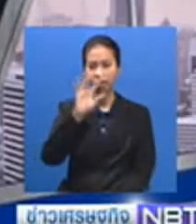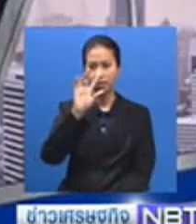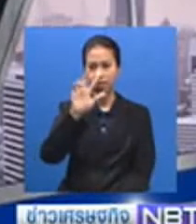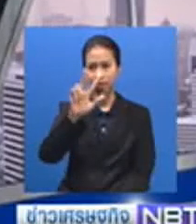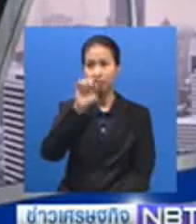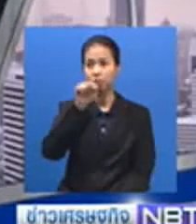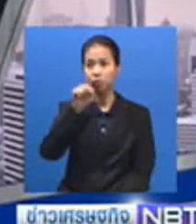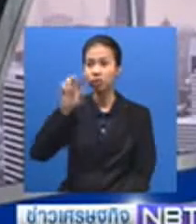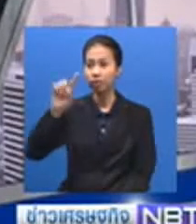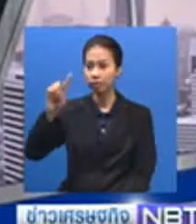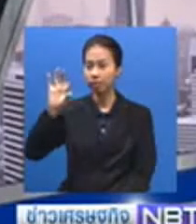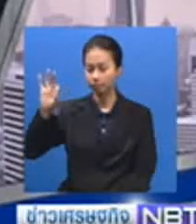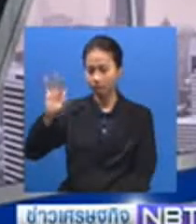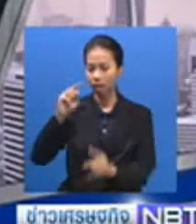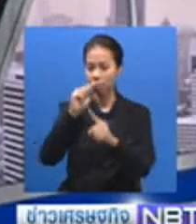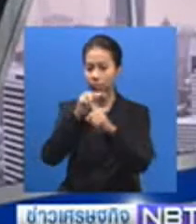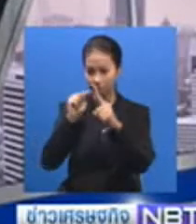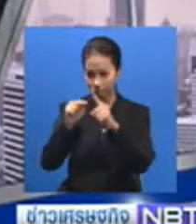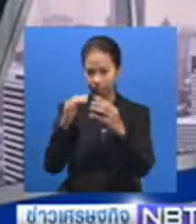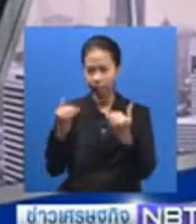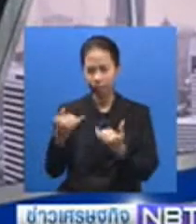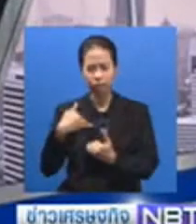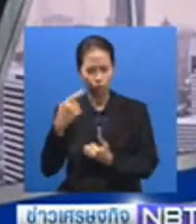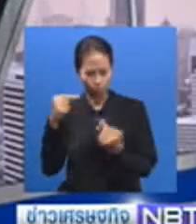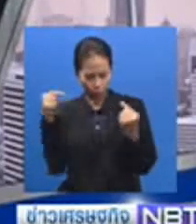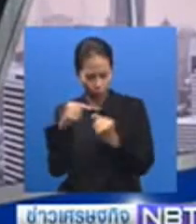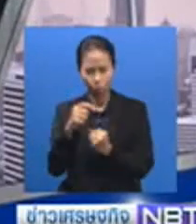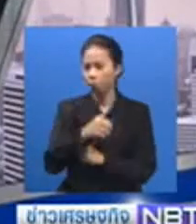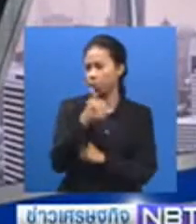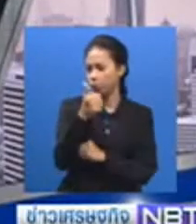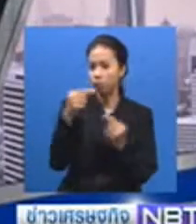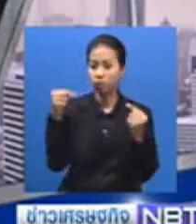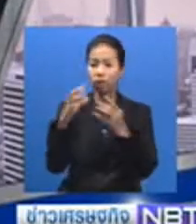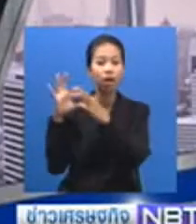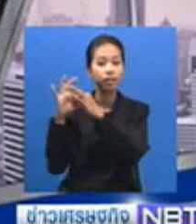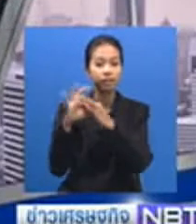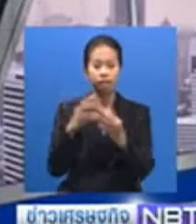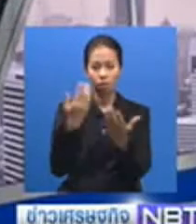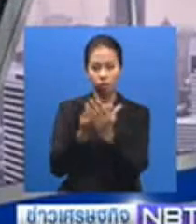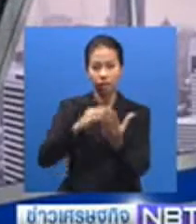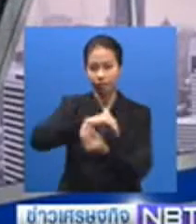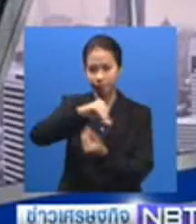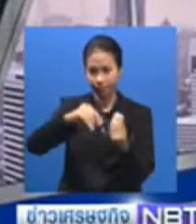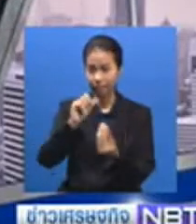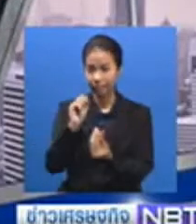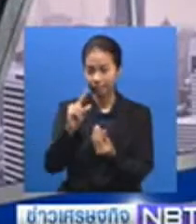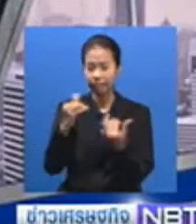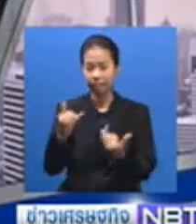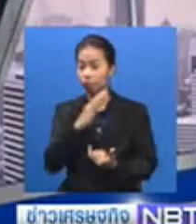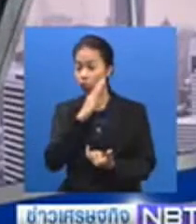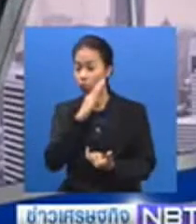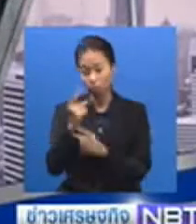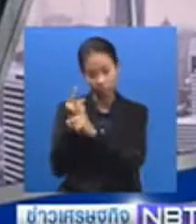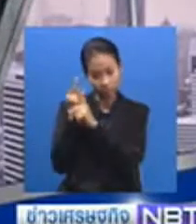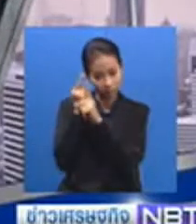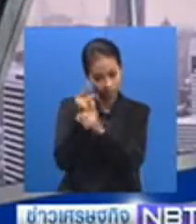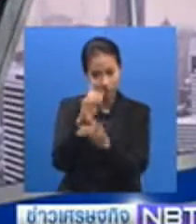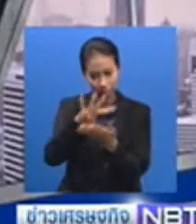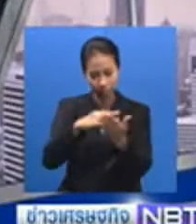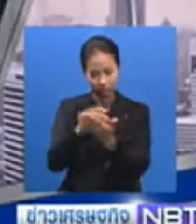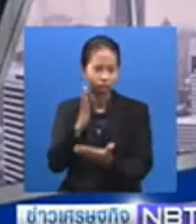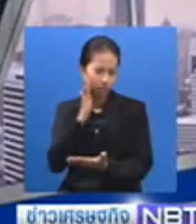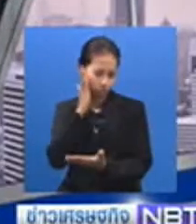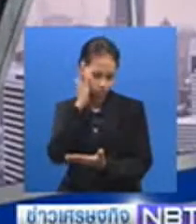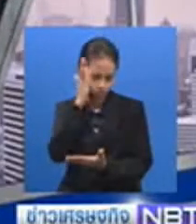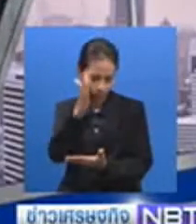9จากเดือนเดียวกันของปีก่อนนับว่าเป็นสัญญาณที่ดีต่อภาวะเศรษฐกิจไทยซึ่งหากยังคงทิศทางเช่นนี้ได้ต่อเนื่องในช่วงหลายเดือน